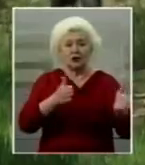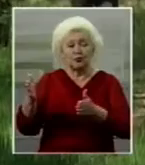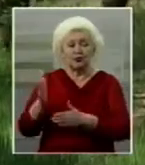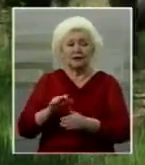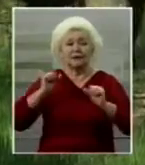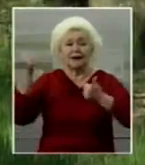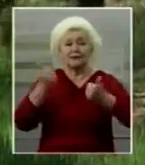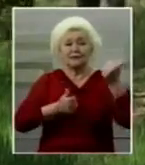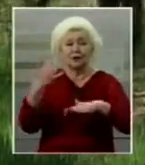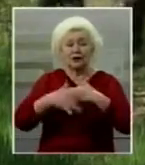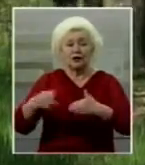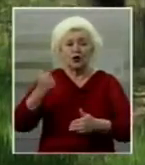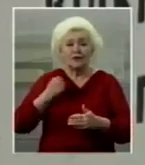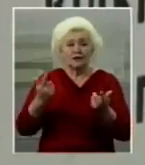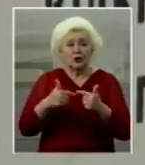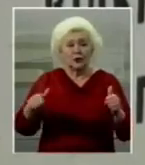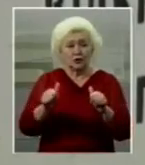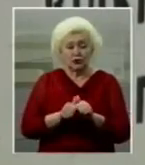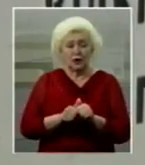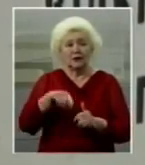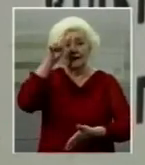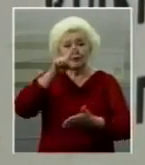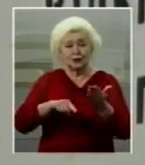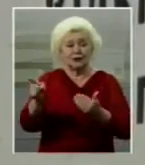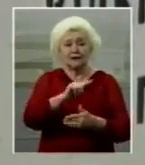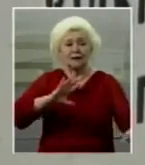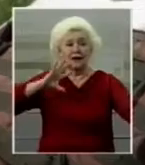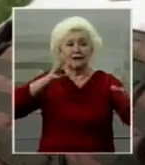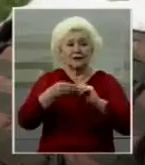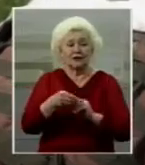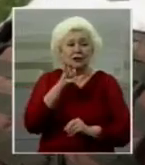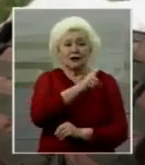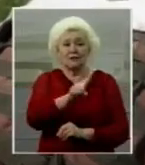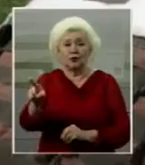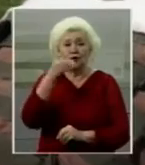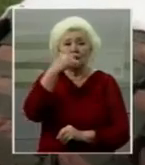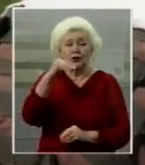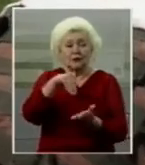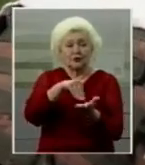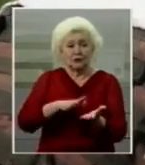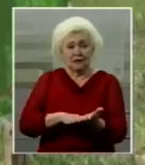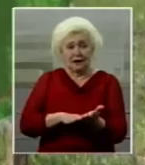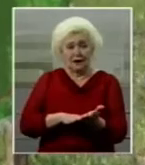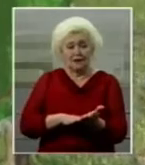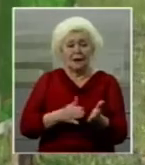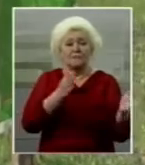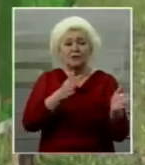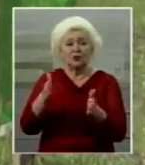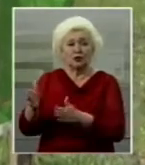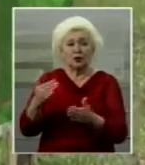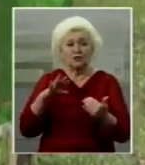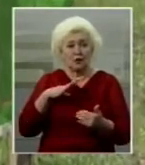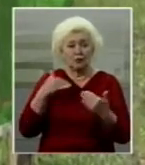і спорту Херсонської військової частини. Сподівається, на завершальному етапі покращать залік. Підготовка була у